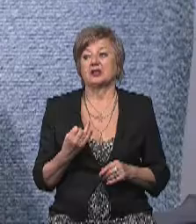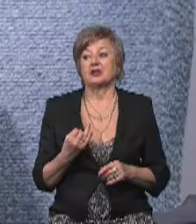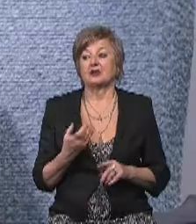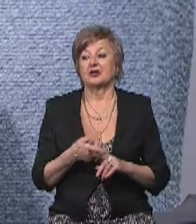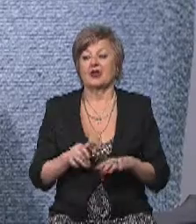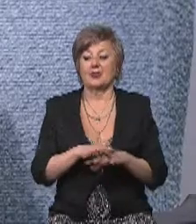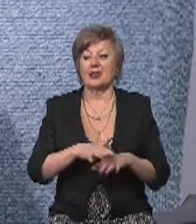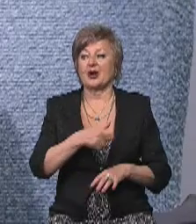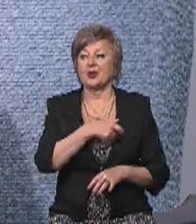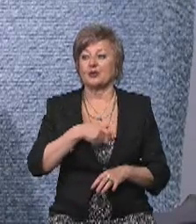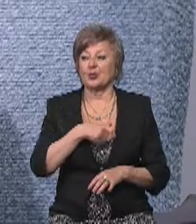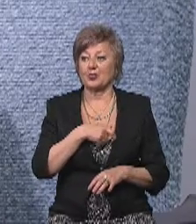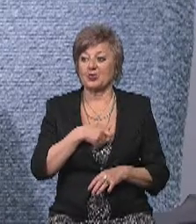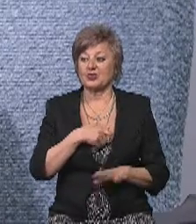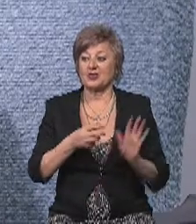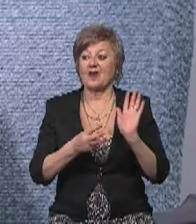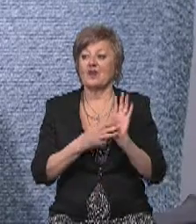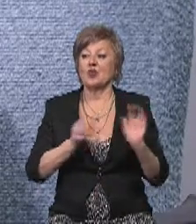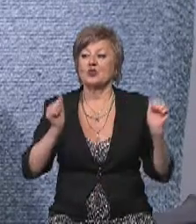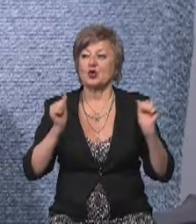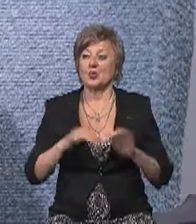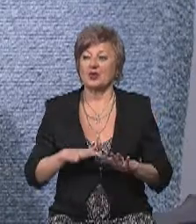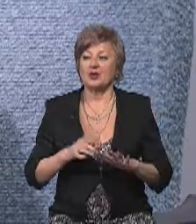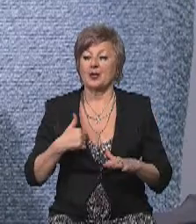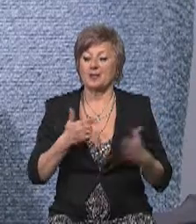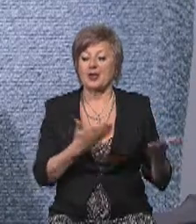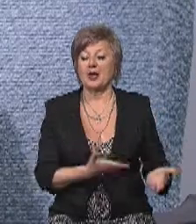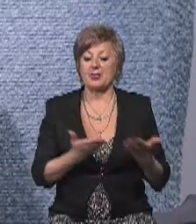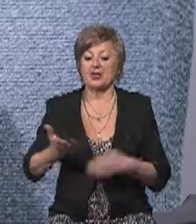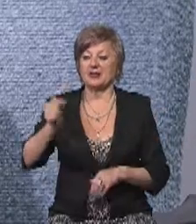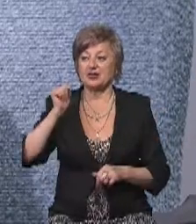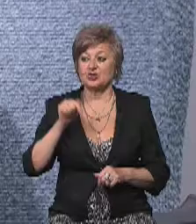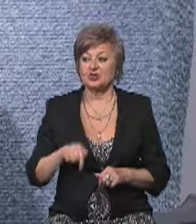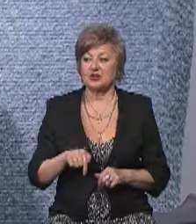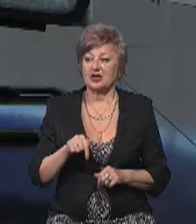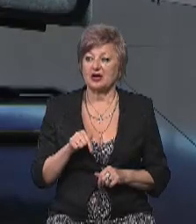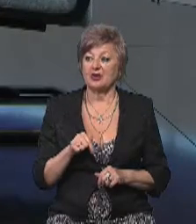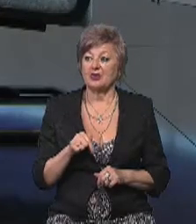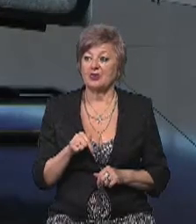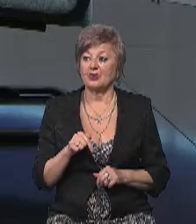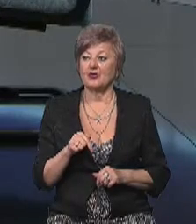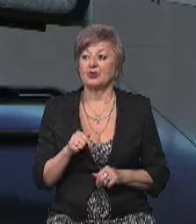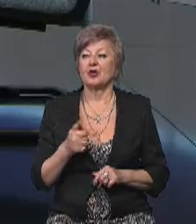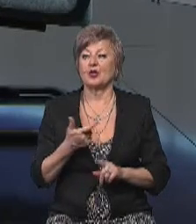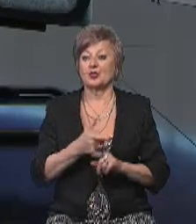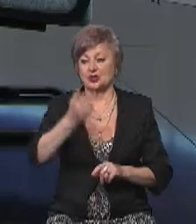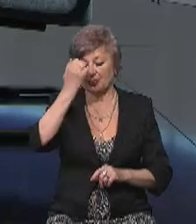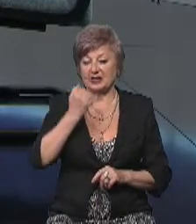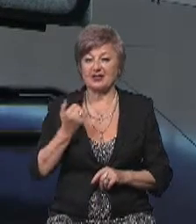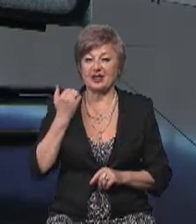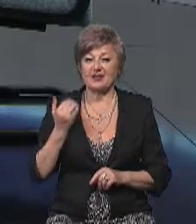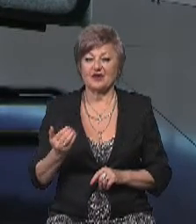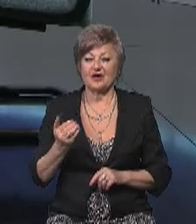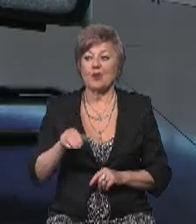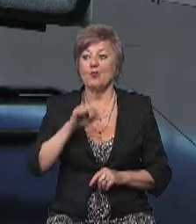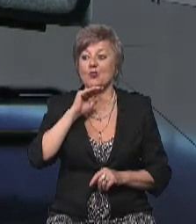народним депутатом 8-го скликання, якого ми покликали в нашу студію. Дуже рада вітаю в нашій студії, дуже вдячна.